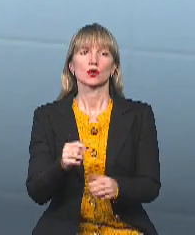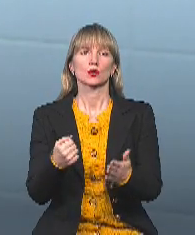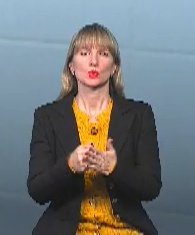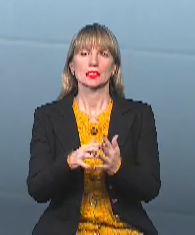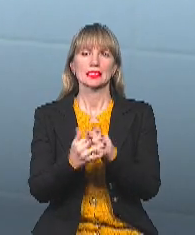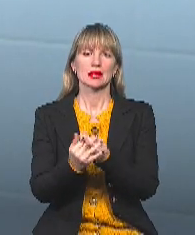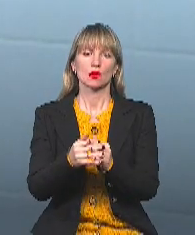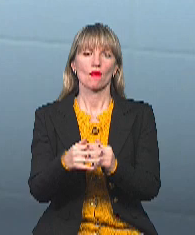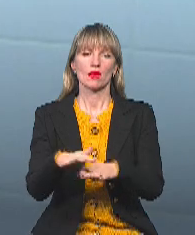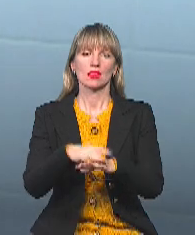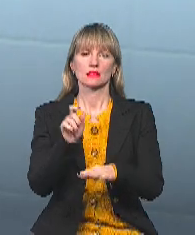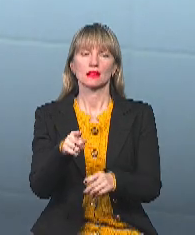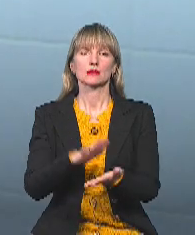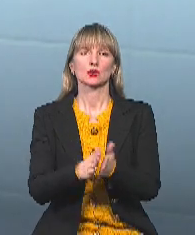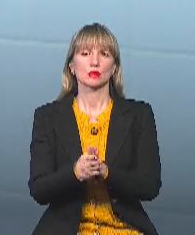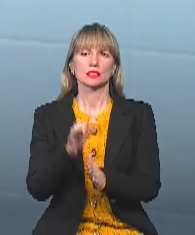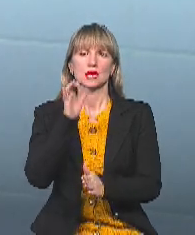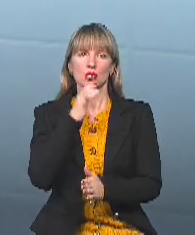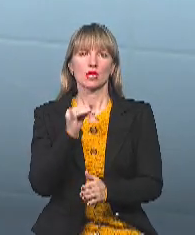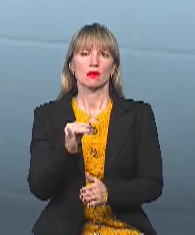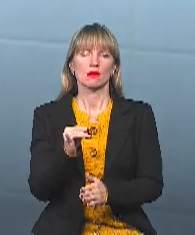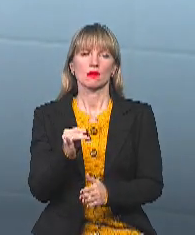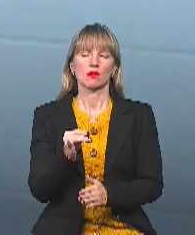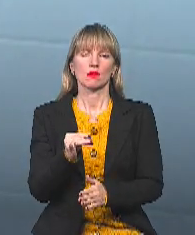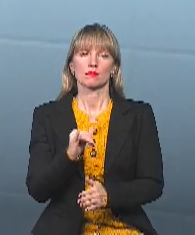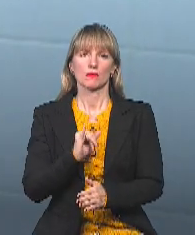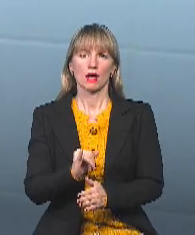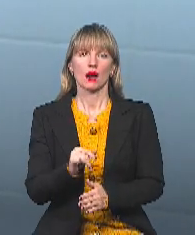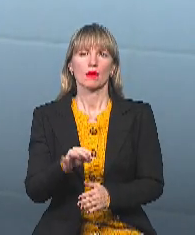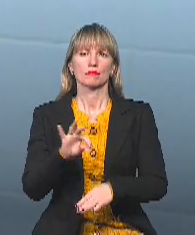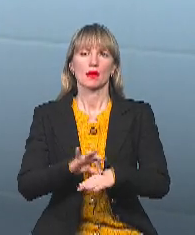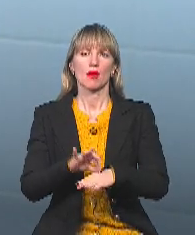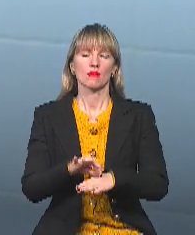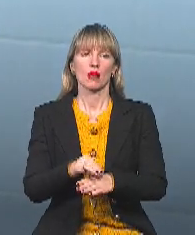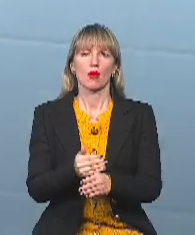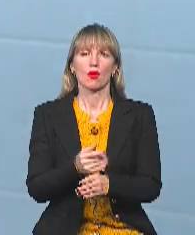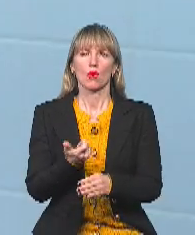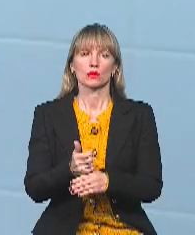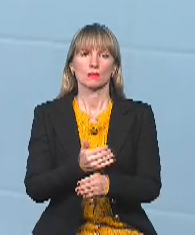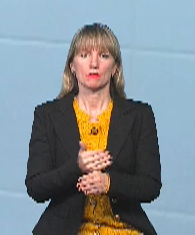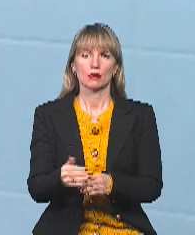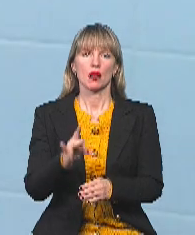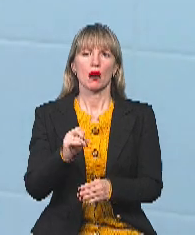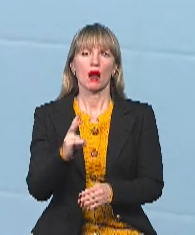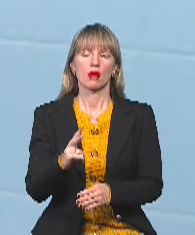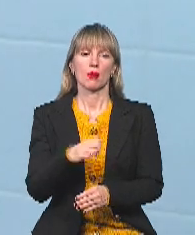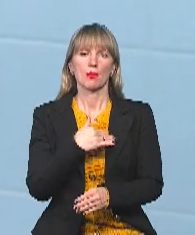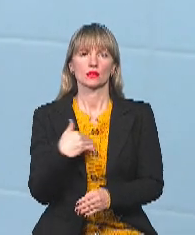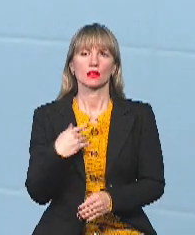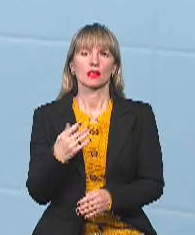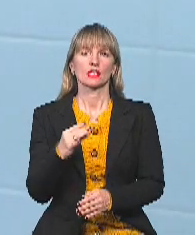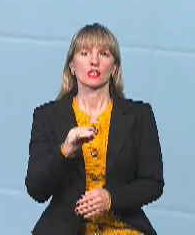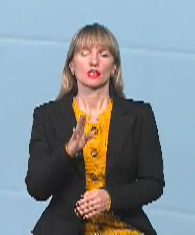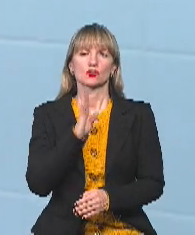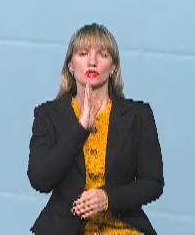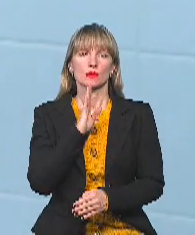сільського населення, то ситуація там дуже серйозна і невтішна. Захворюваність у запущеній стадії, особливо рак молочної залози та шийки